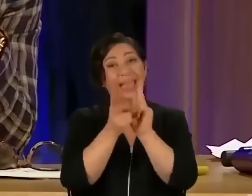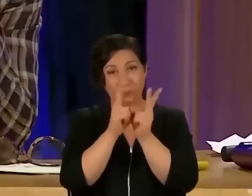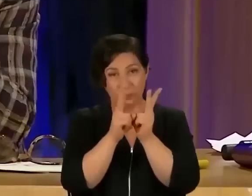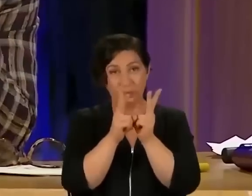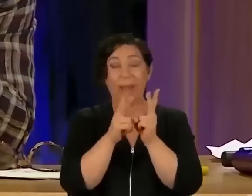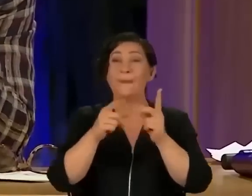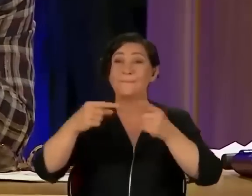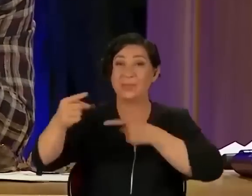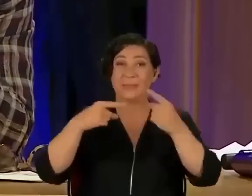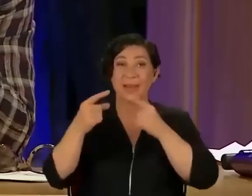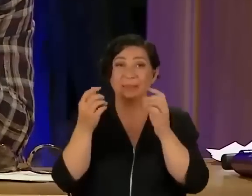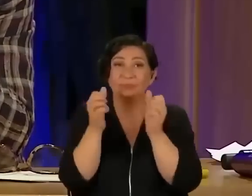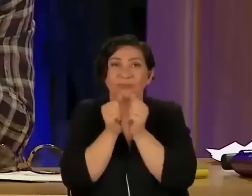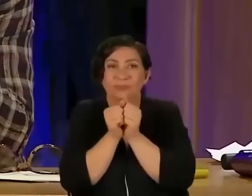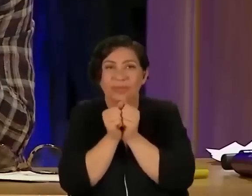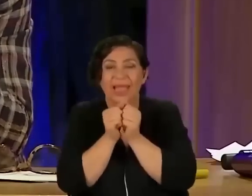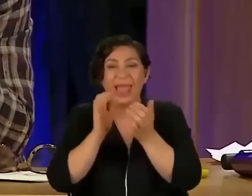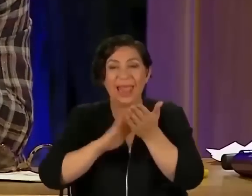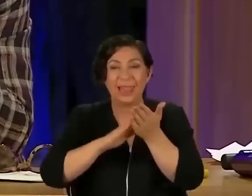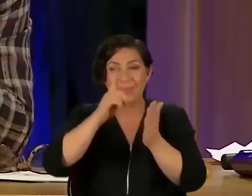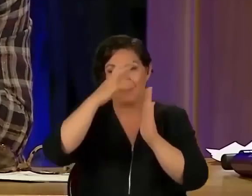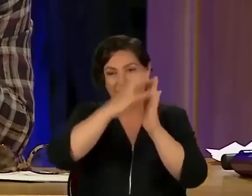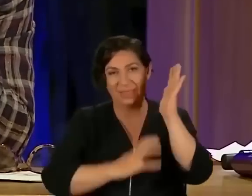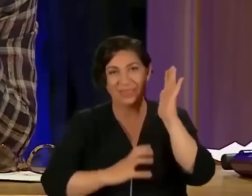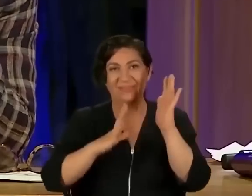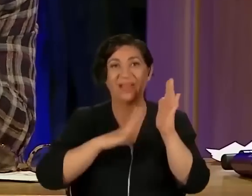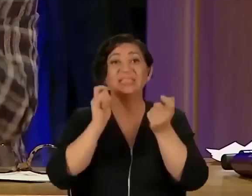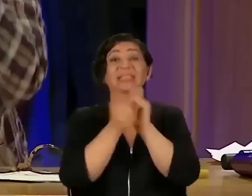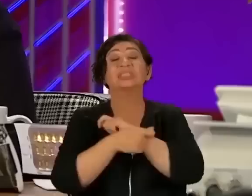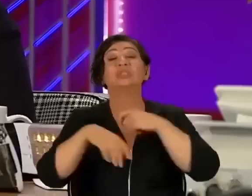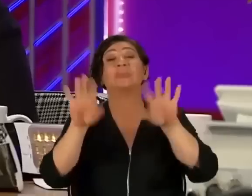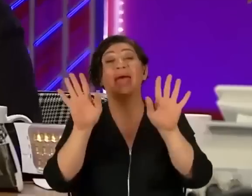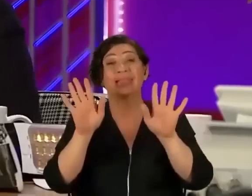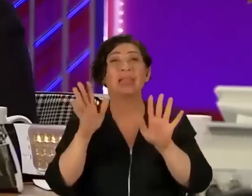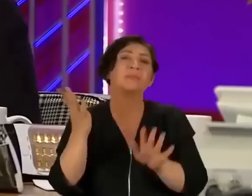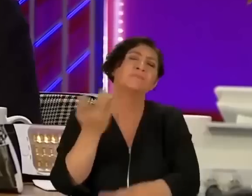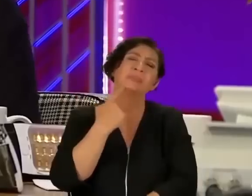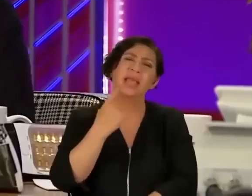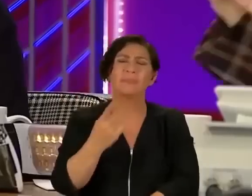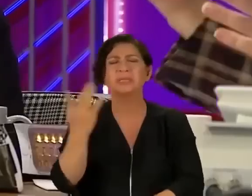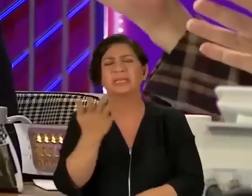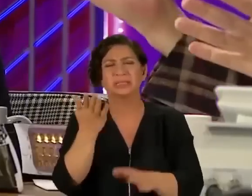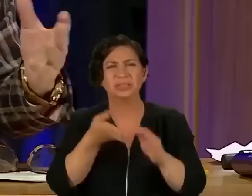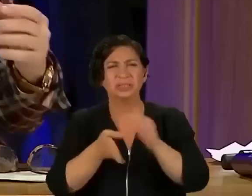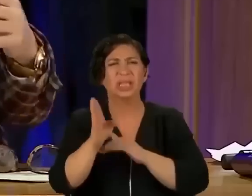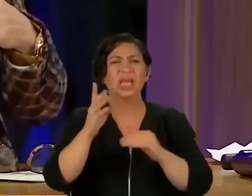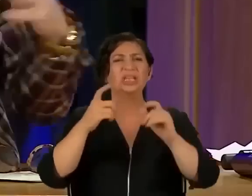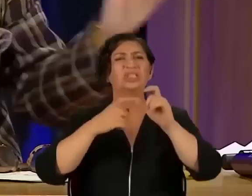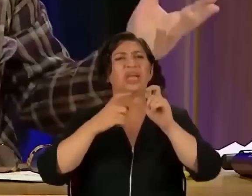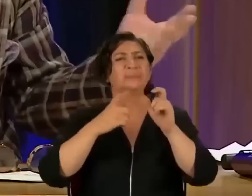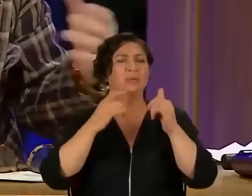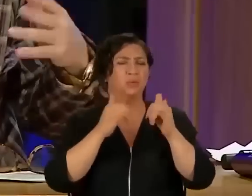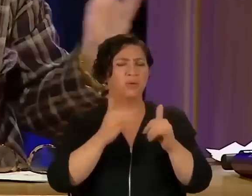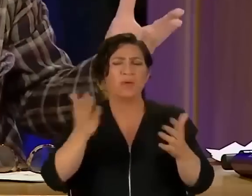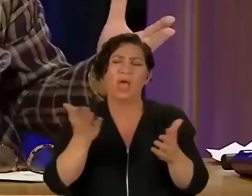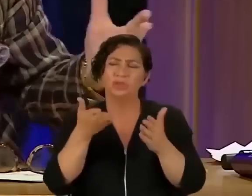Tiyatrocular birbirlerine tutunurlar ve ellerinde bir metin vardır. Hmm. Değişmeyecek bir metin vardır. Diyelim ki çıktın Shakespeare oynuyorsun. Ya